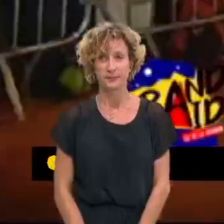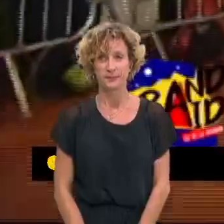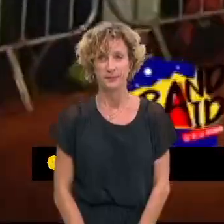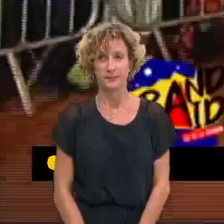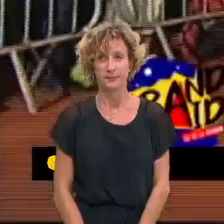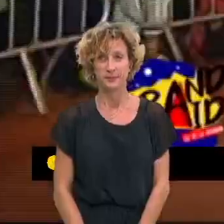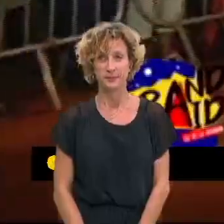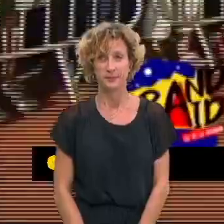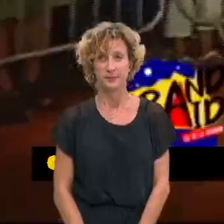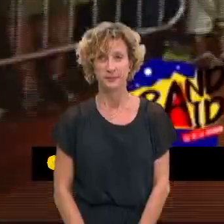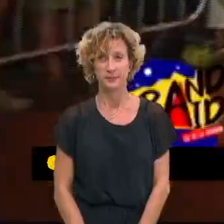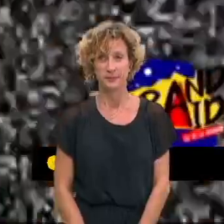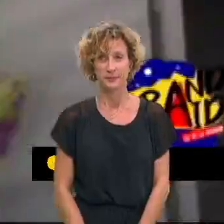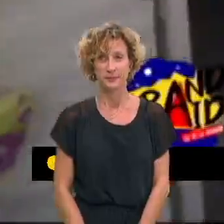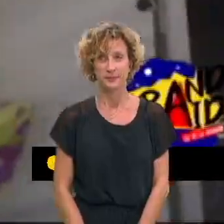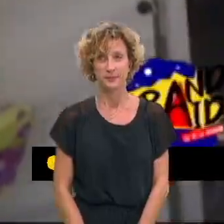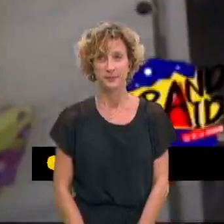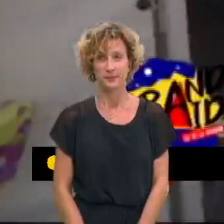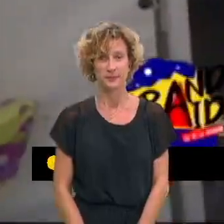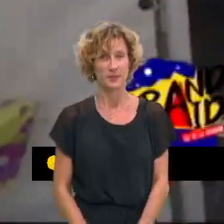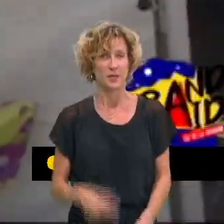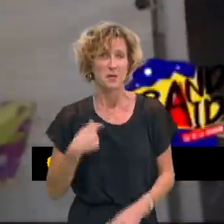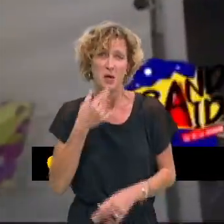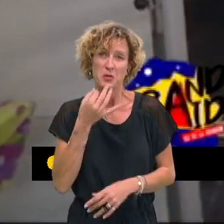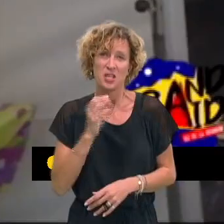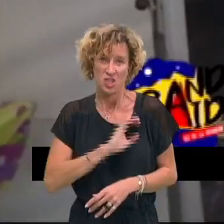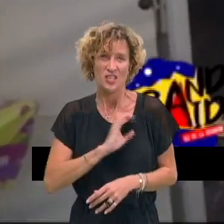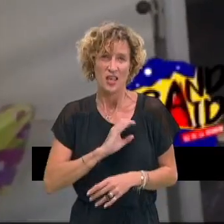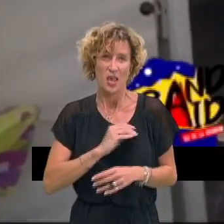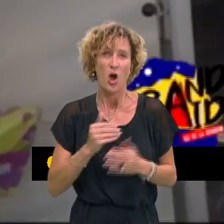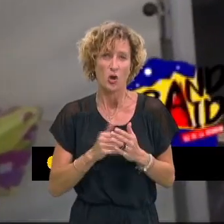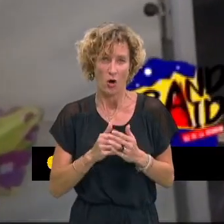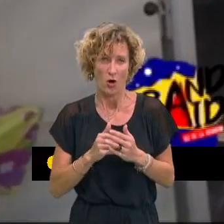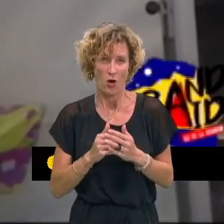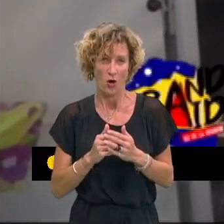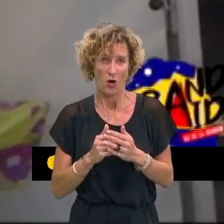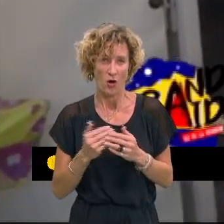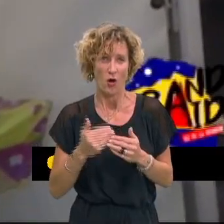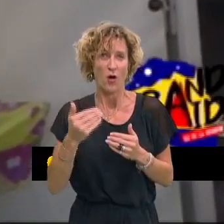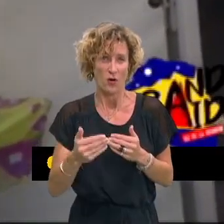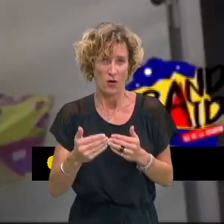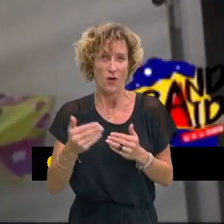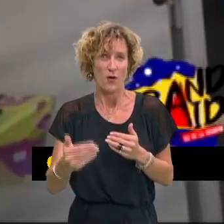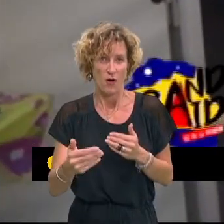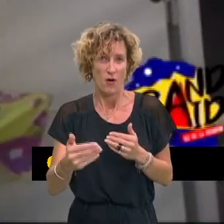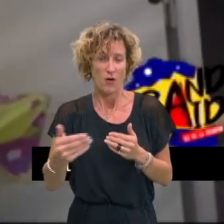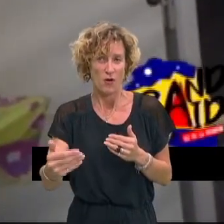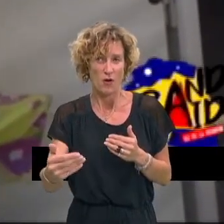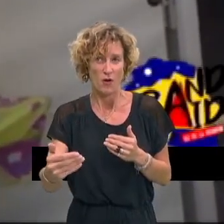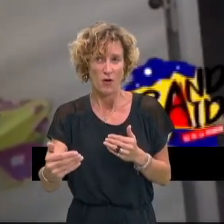Et voilà. Je me dis, j'essaye encore un peu plus loin. Et puis, de fil en aiguille,